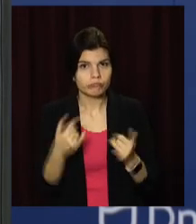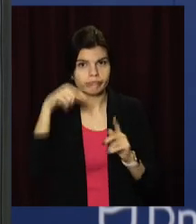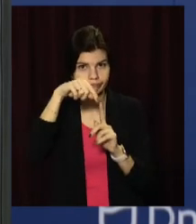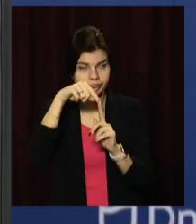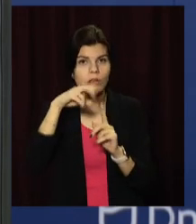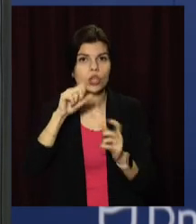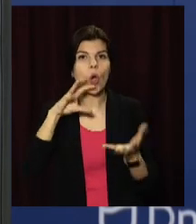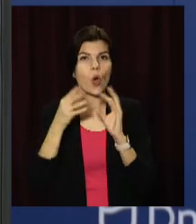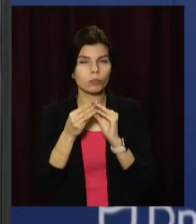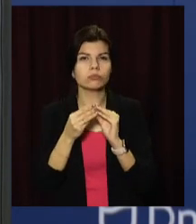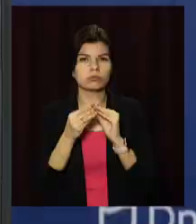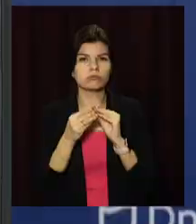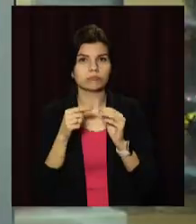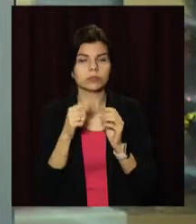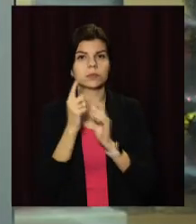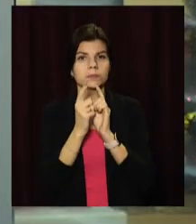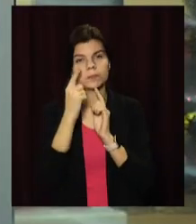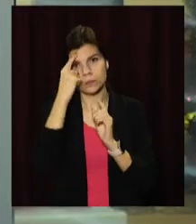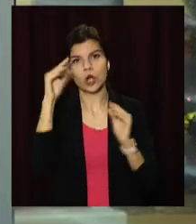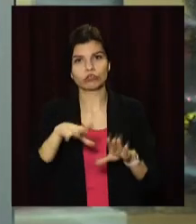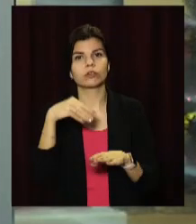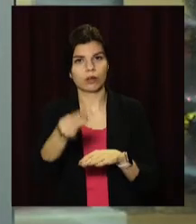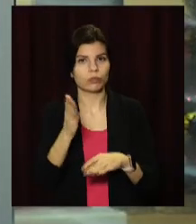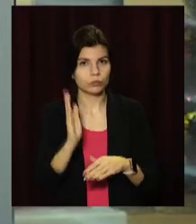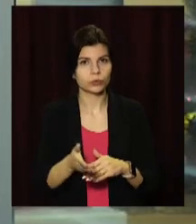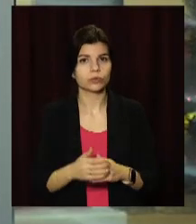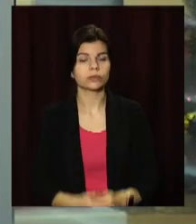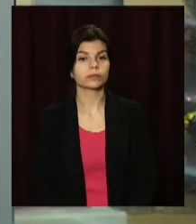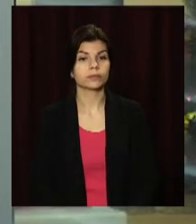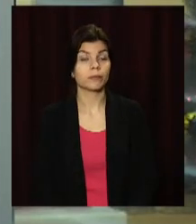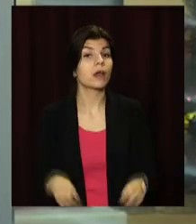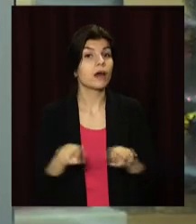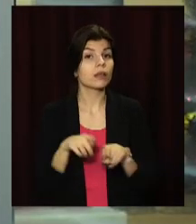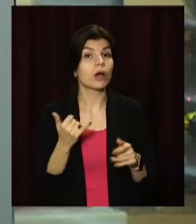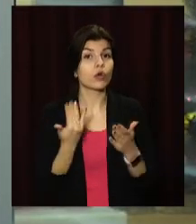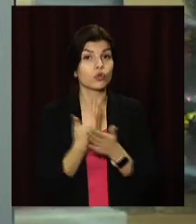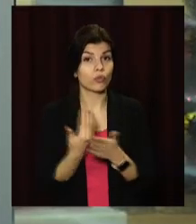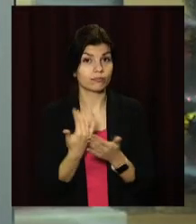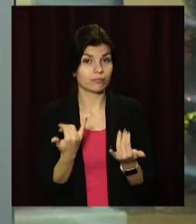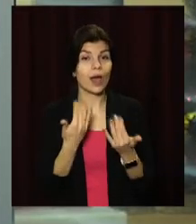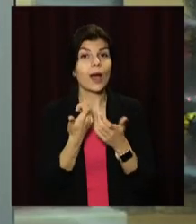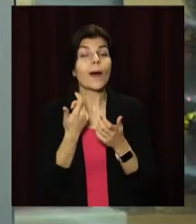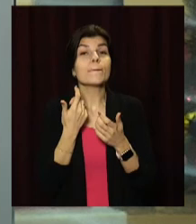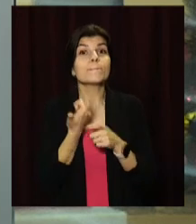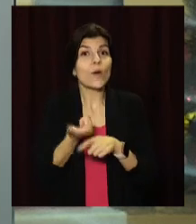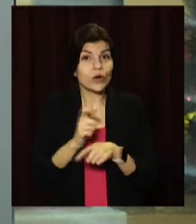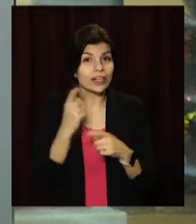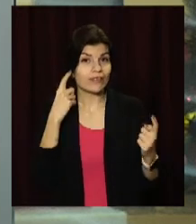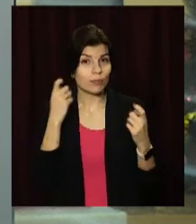основаниях назначается субсидия. Такими були новини на цю годину, а більше інформації читайте на нашому